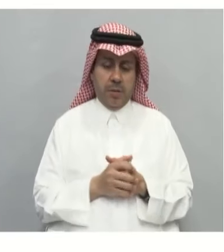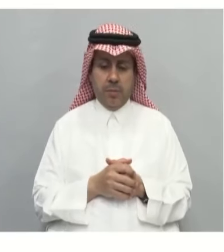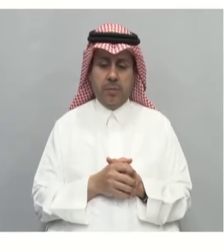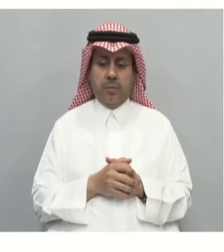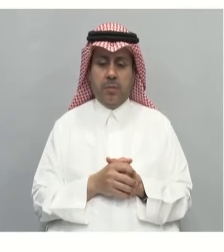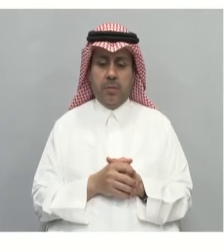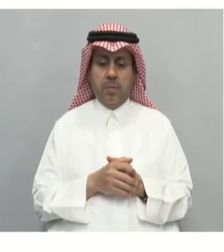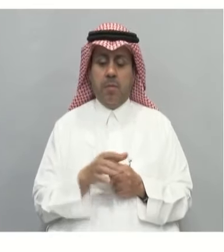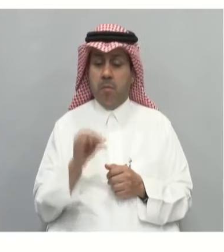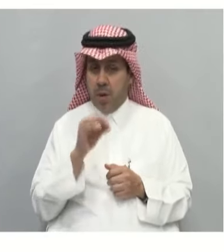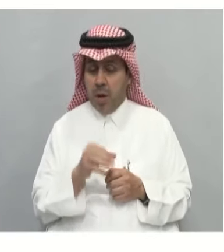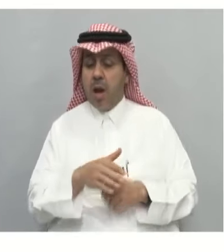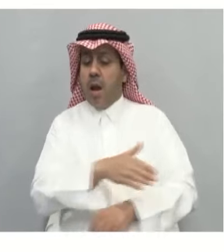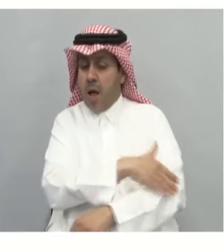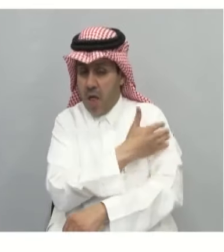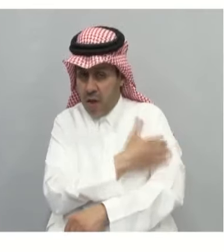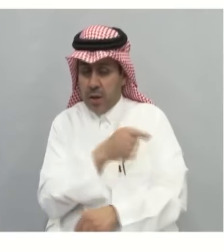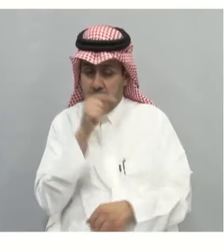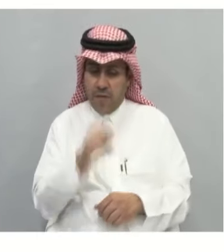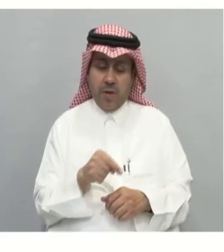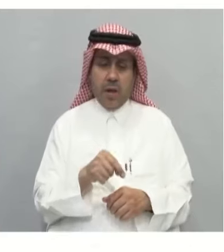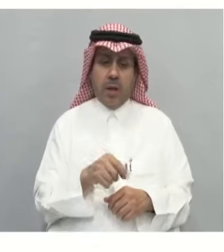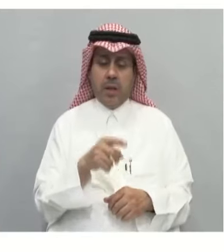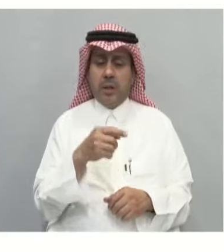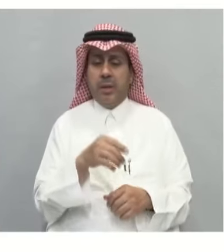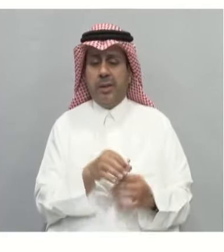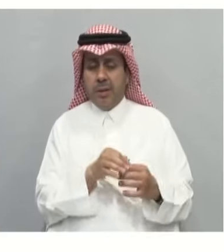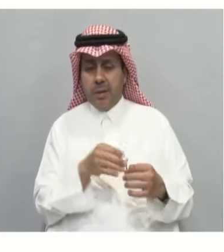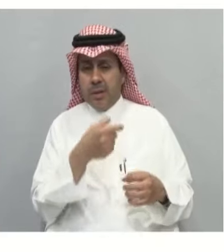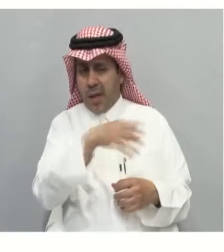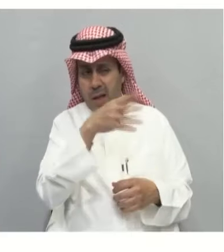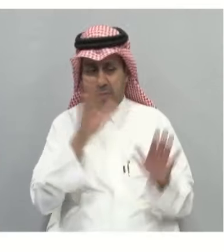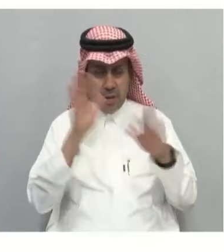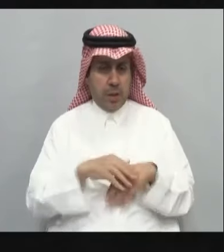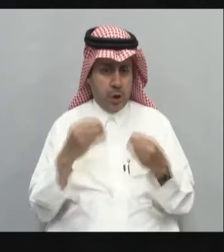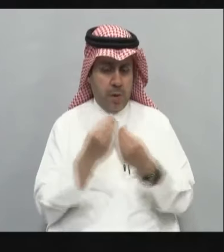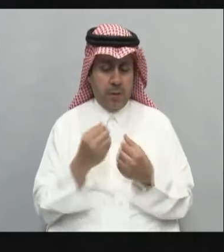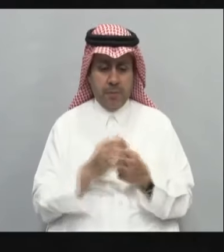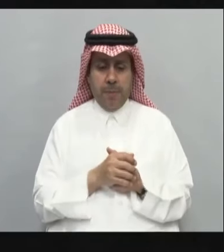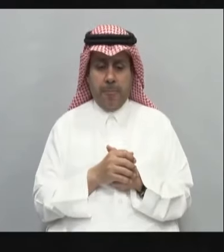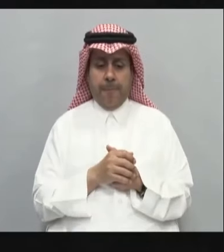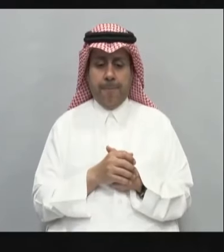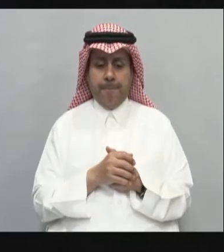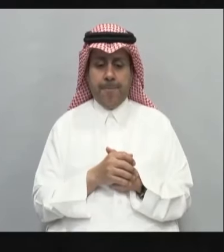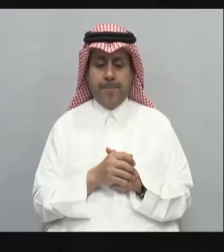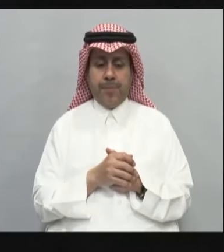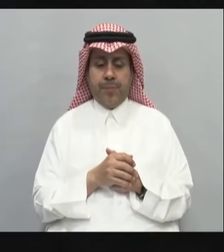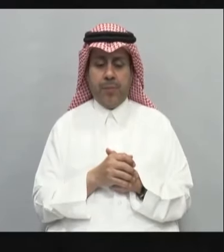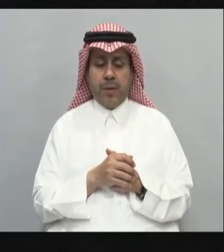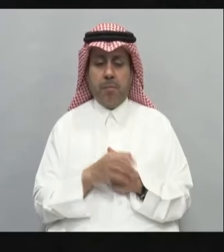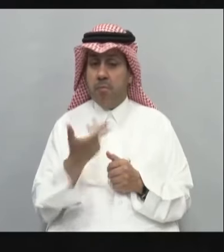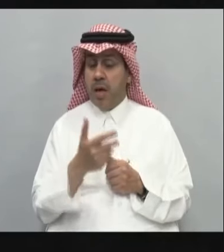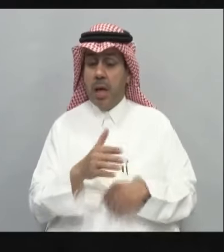نفسك من الاعذار التي يمكن معها التخلف عن صلاه الجماعه سؤال نطرح اليكم به نختم ما هي